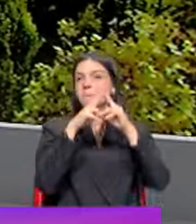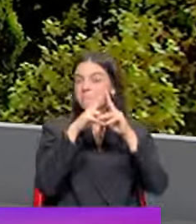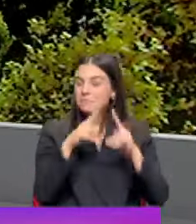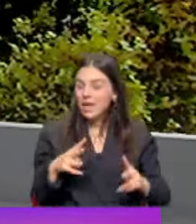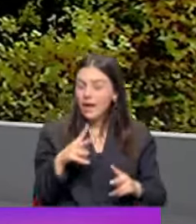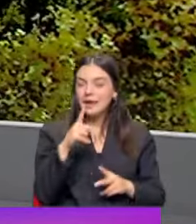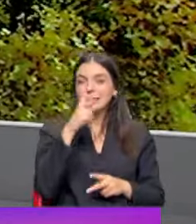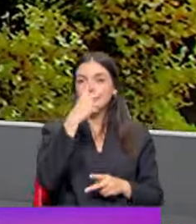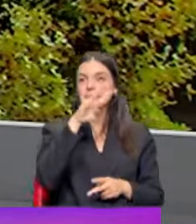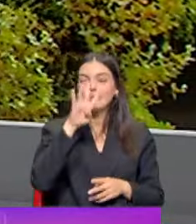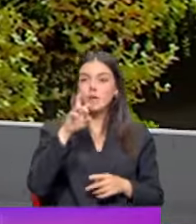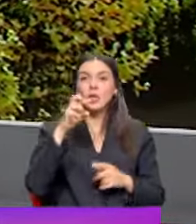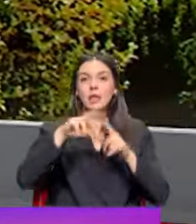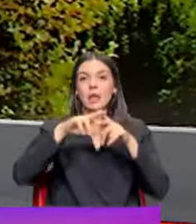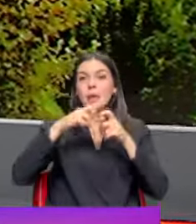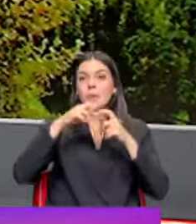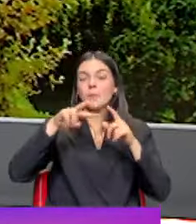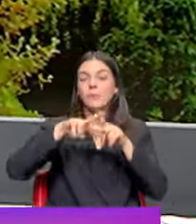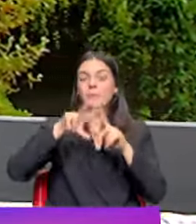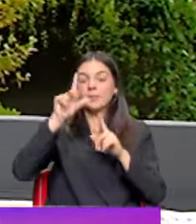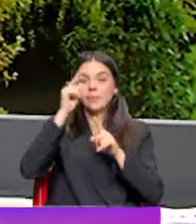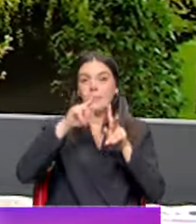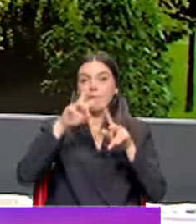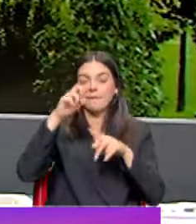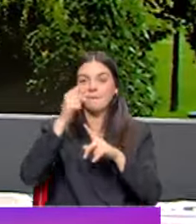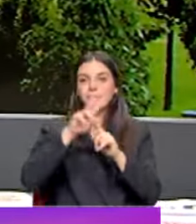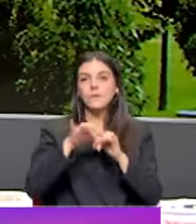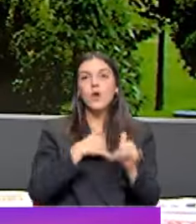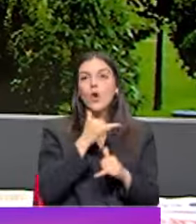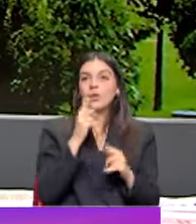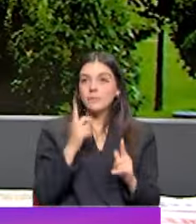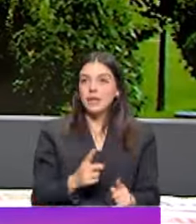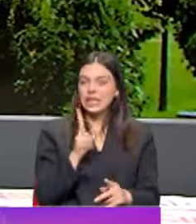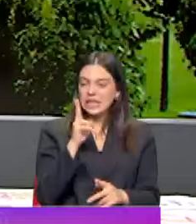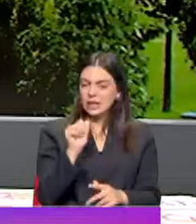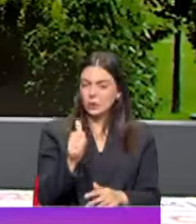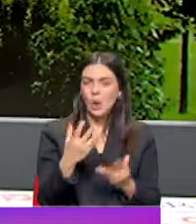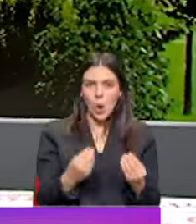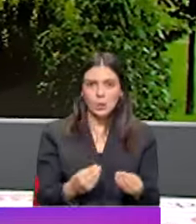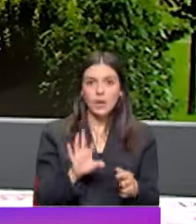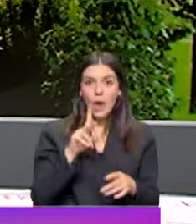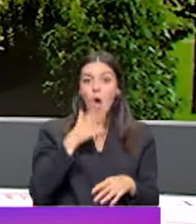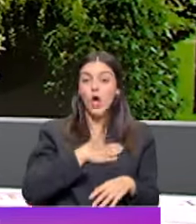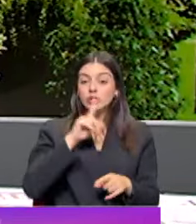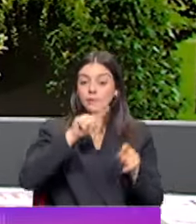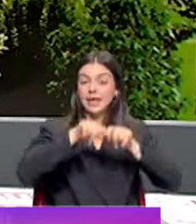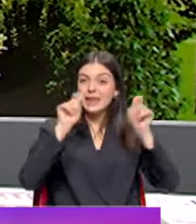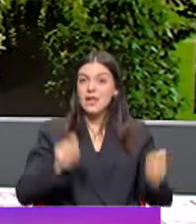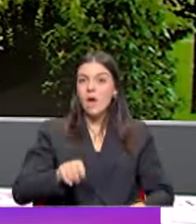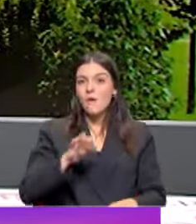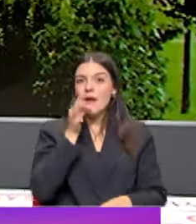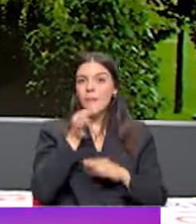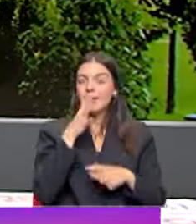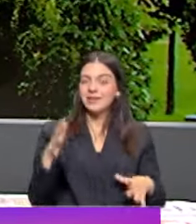2024 Paralimpik Oyunları başladı. Daha 2 gün oldu. 2 gün olmasına rağmen önce bir rekor haberiyle